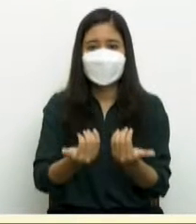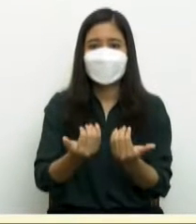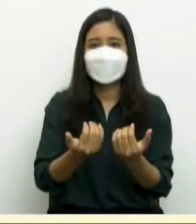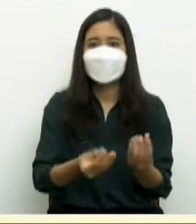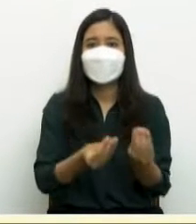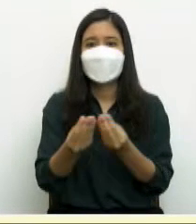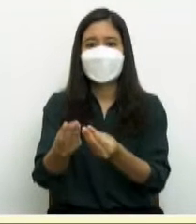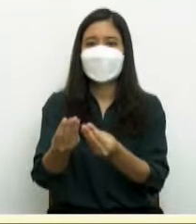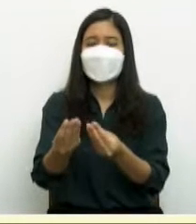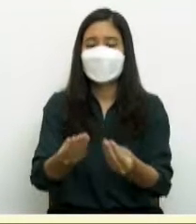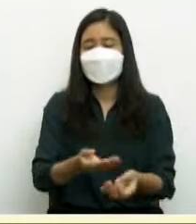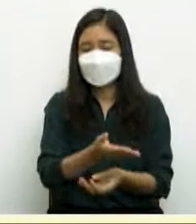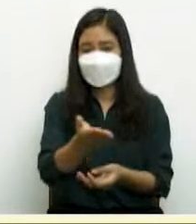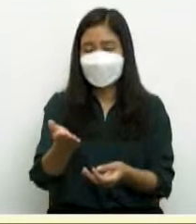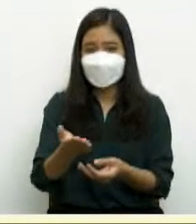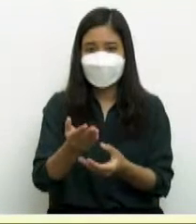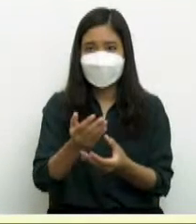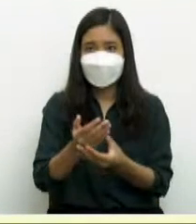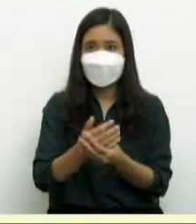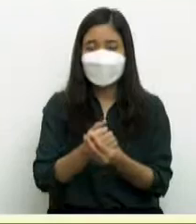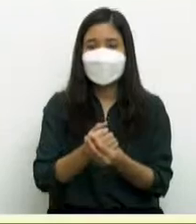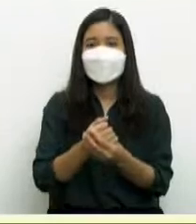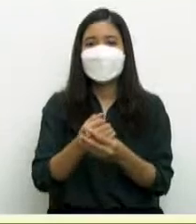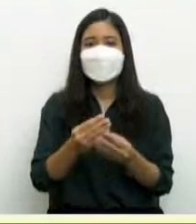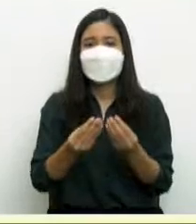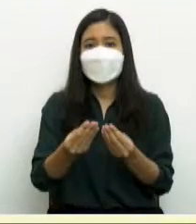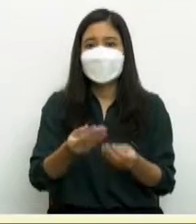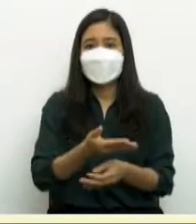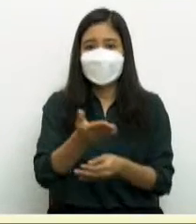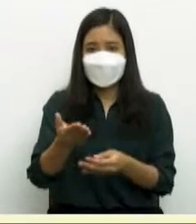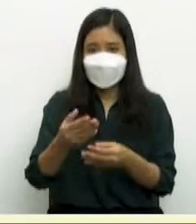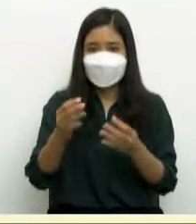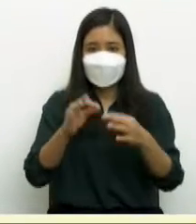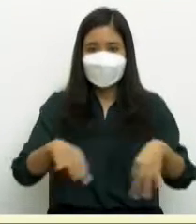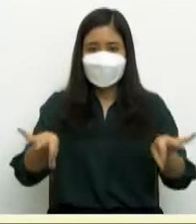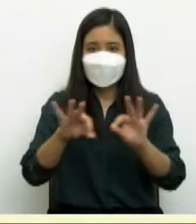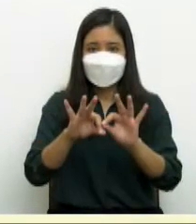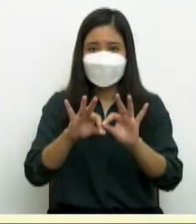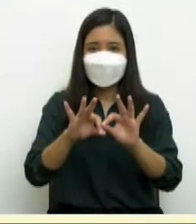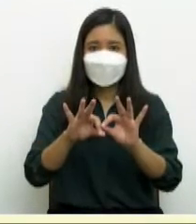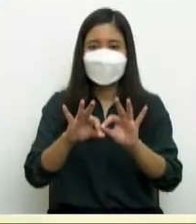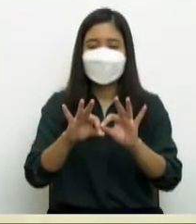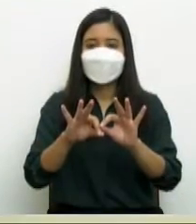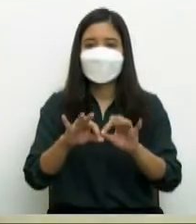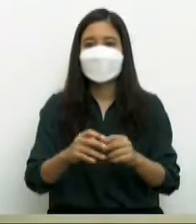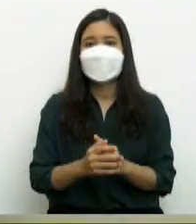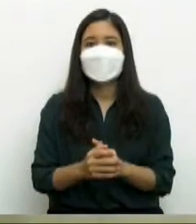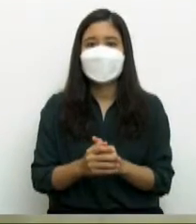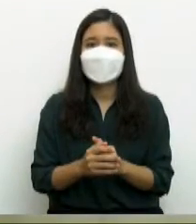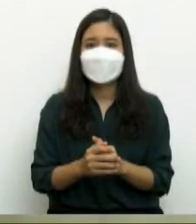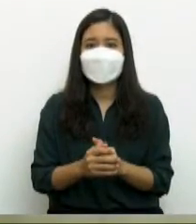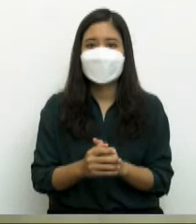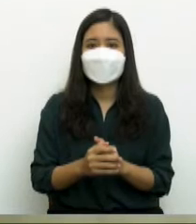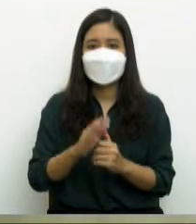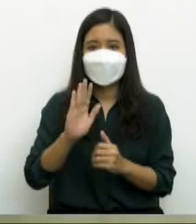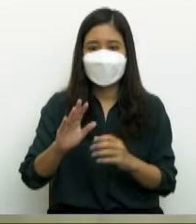การดำรงชีวิตของคนเรานี้ประการที่หนึ่งนอกจากนั้นกระทบต่อวิธีการทำงานของพวกเรา